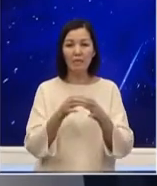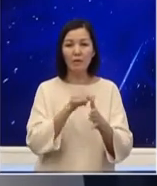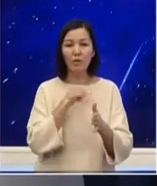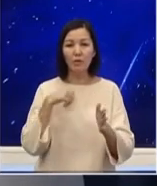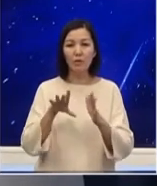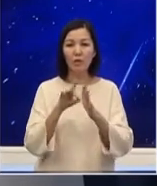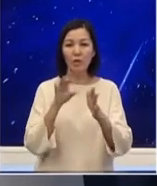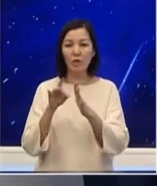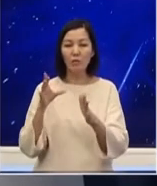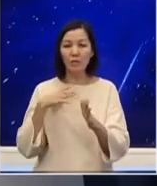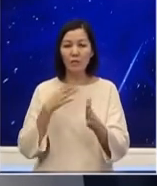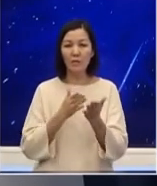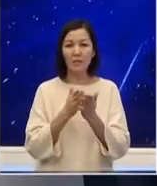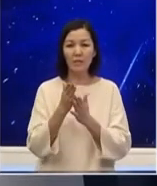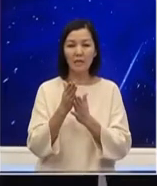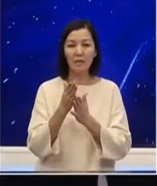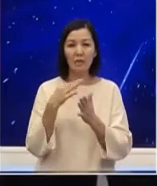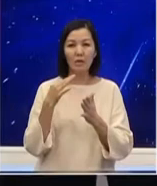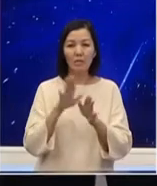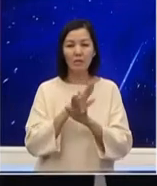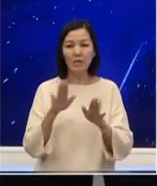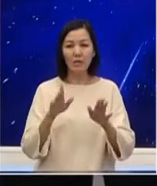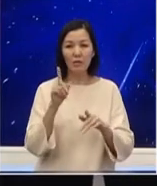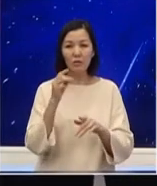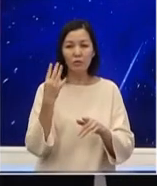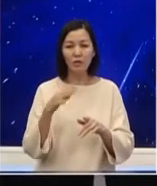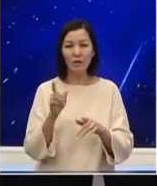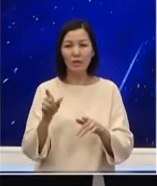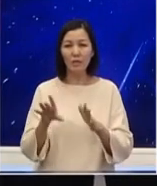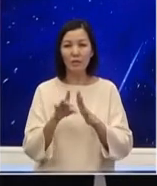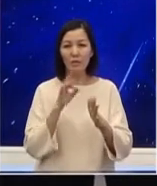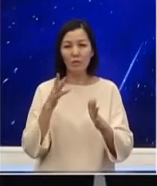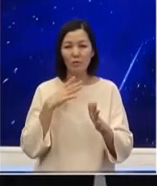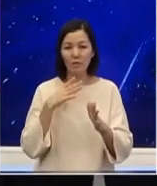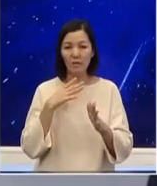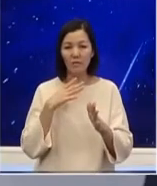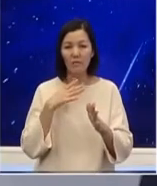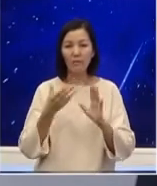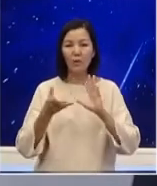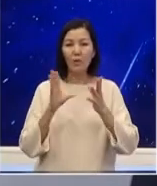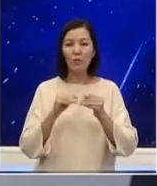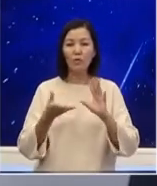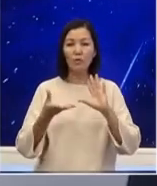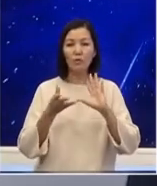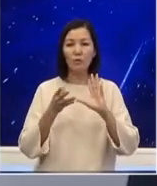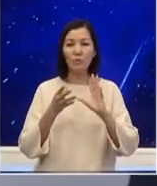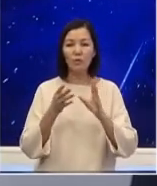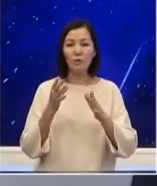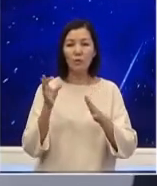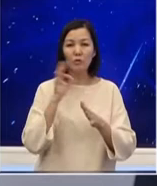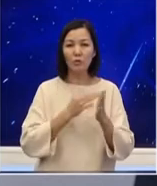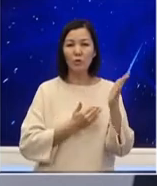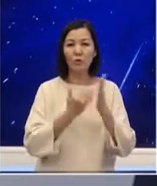таңдауын жасады. Саяси науқанға бейжай қарамаған 140-ы таңдау білдіріпті. Қорытындысы бойынша жоғары ұпай жинаған